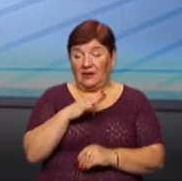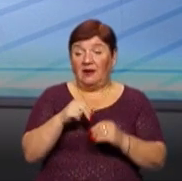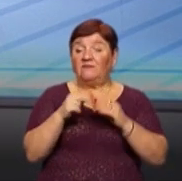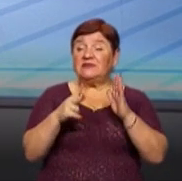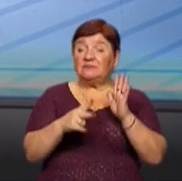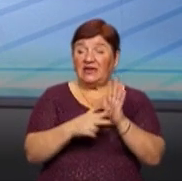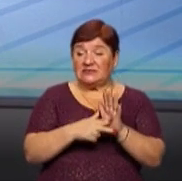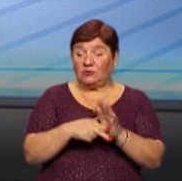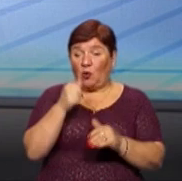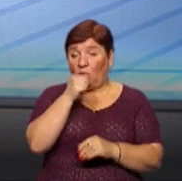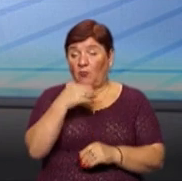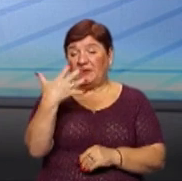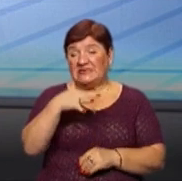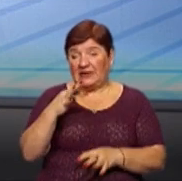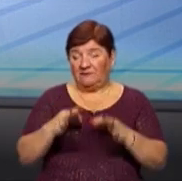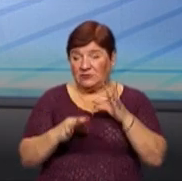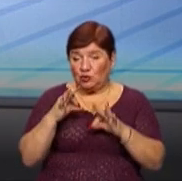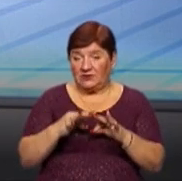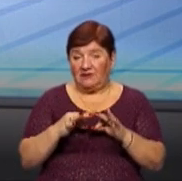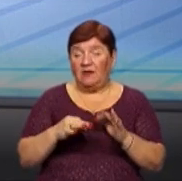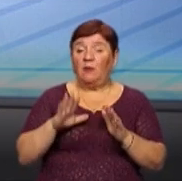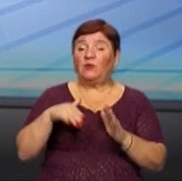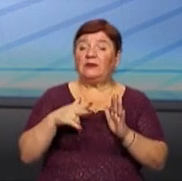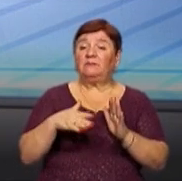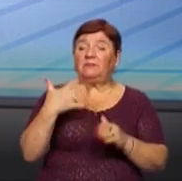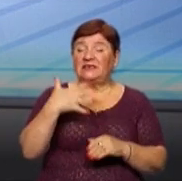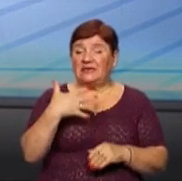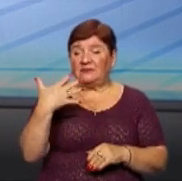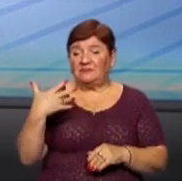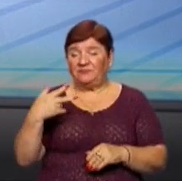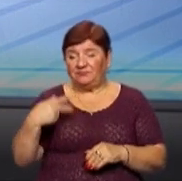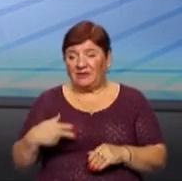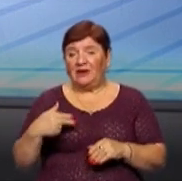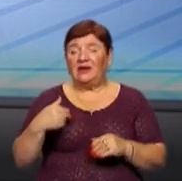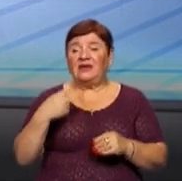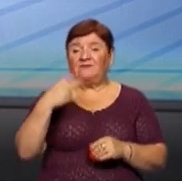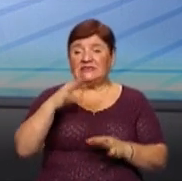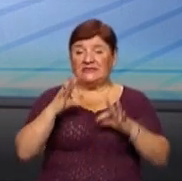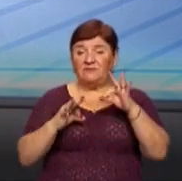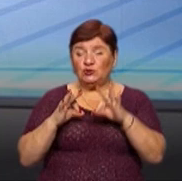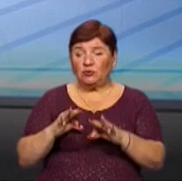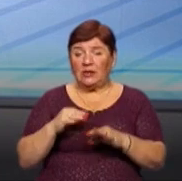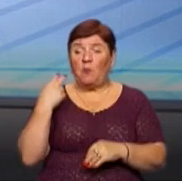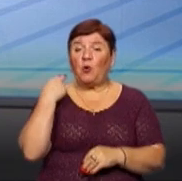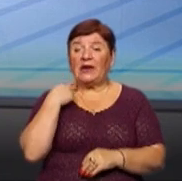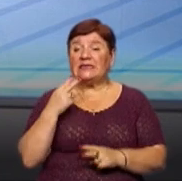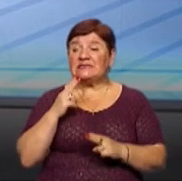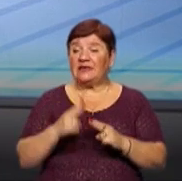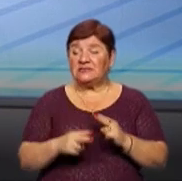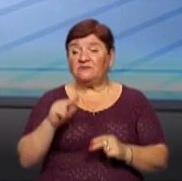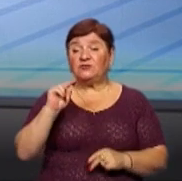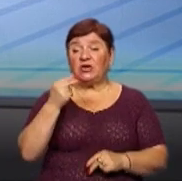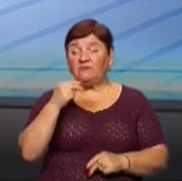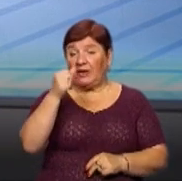у 2018 році ми платили 50%, 19% – 85%, 20% – 20%. І ті борги, які були, вони закінчилися в